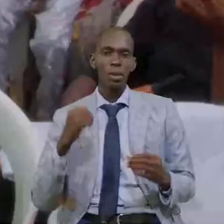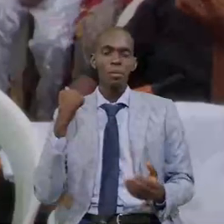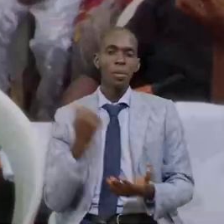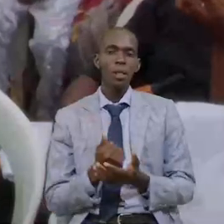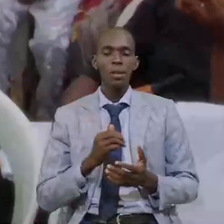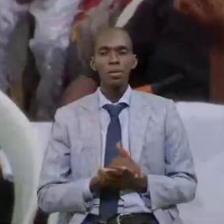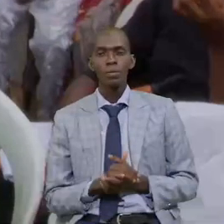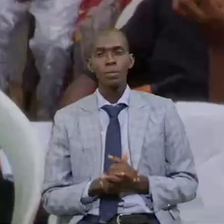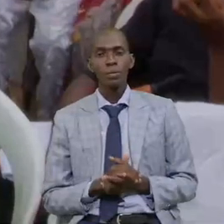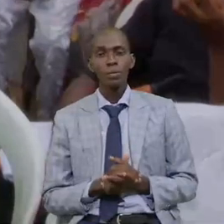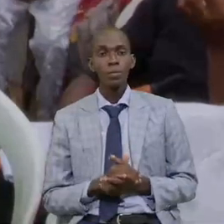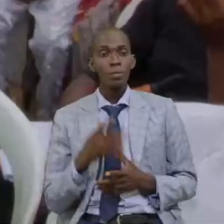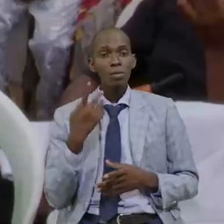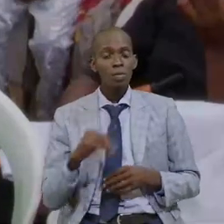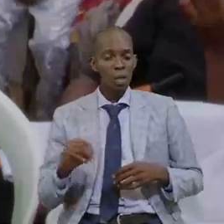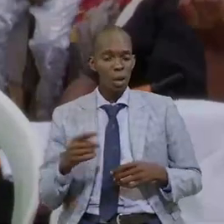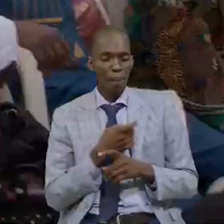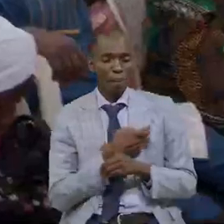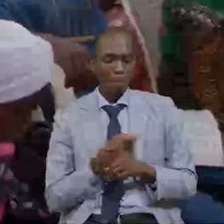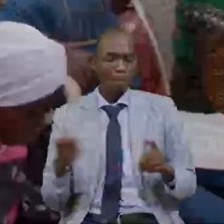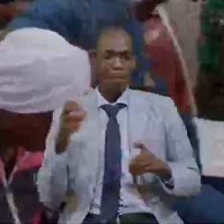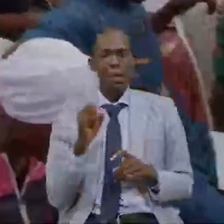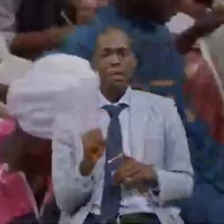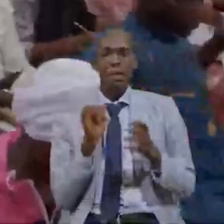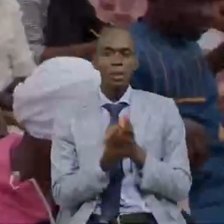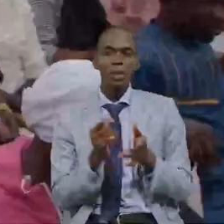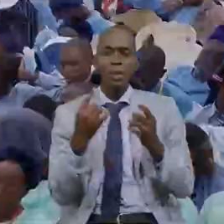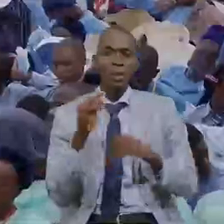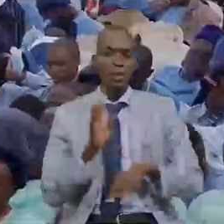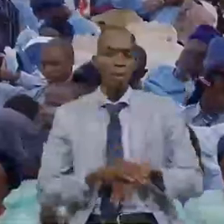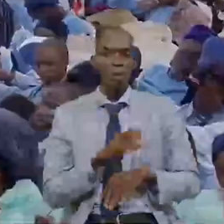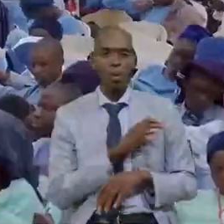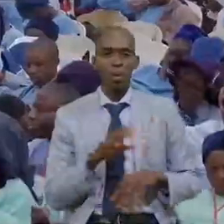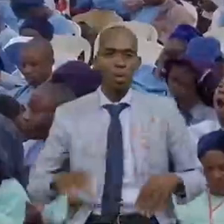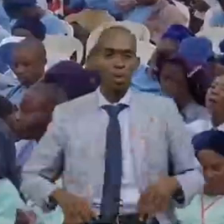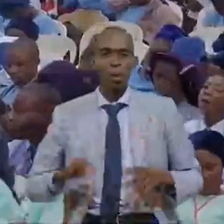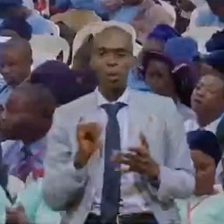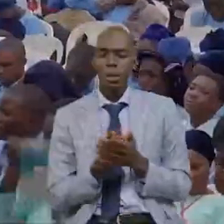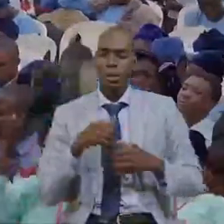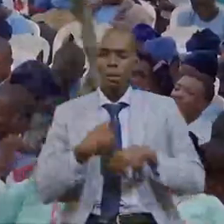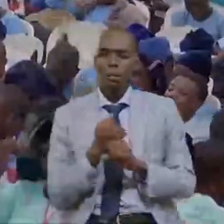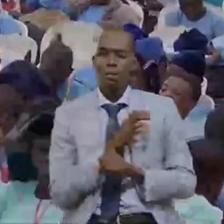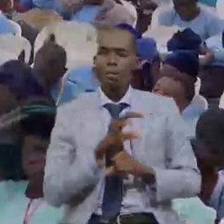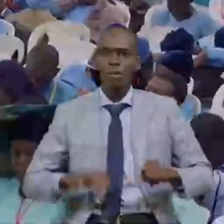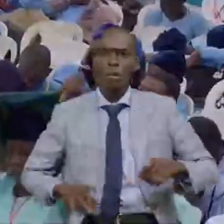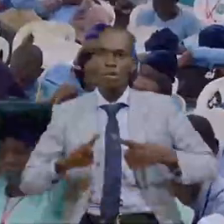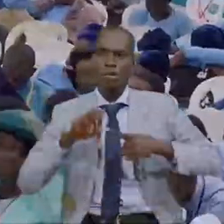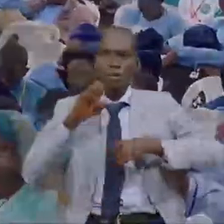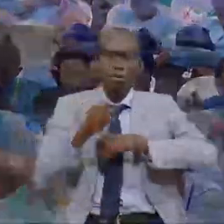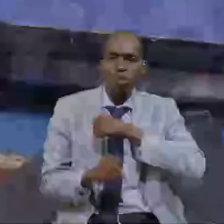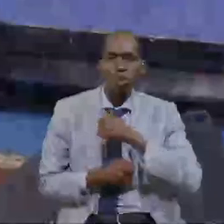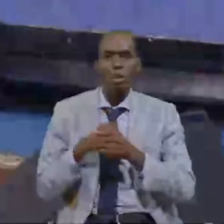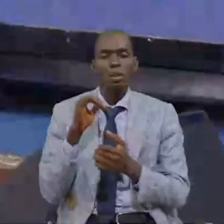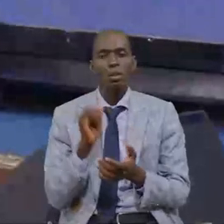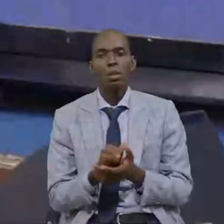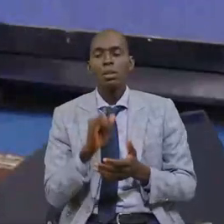guéri. Les meurtrissures qui sont venues sur Christ et qui l'ont fait